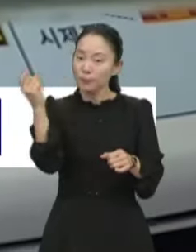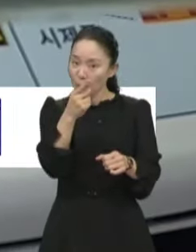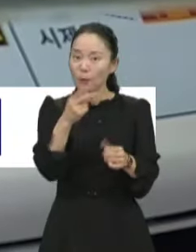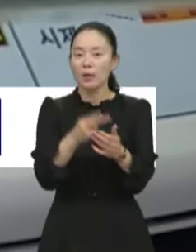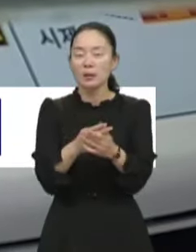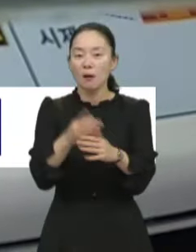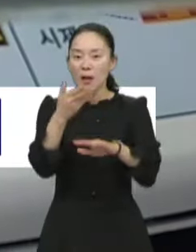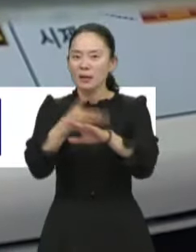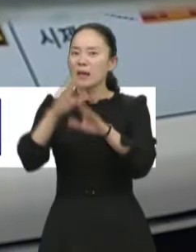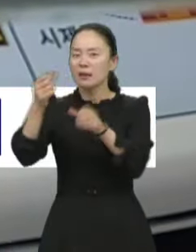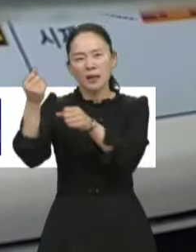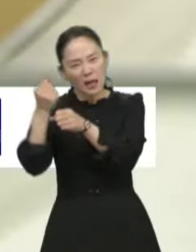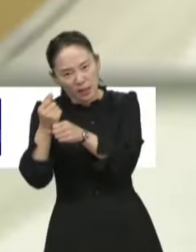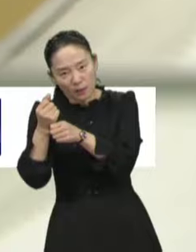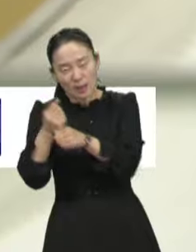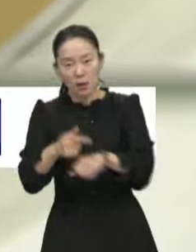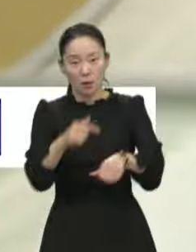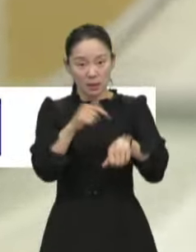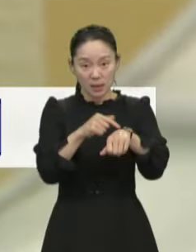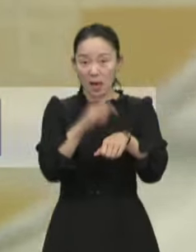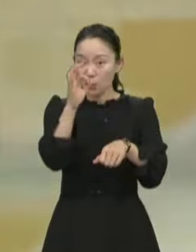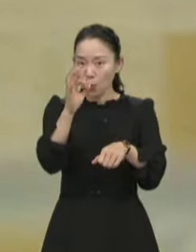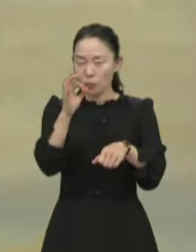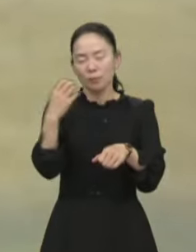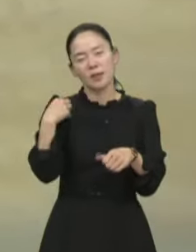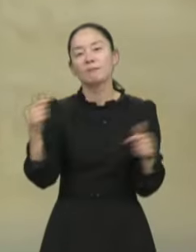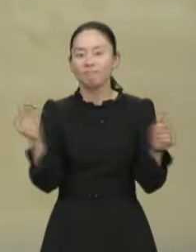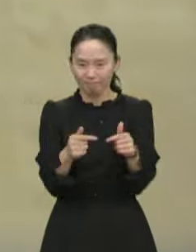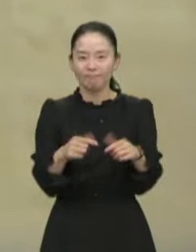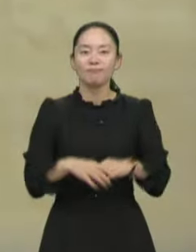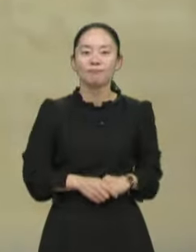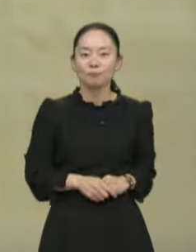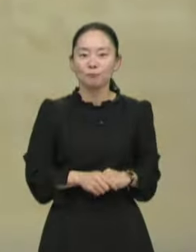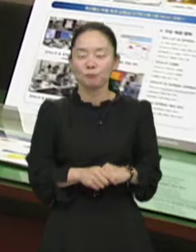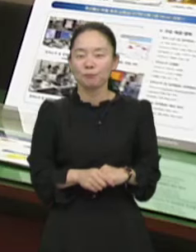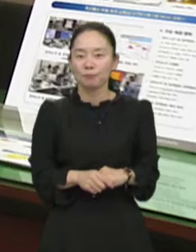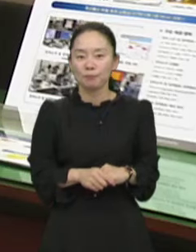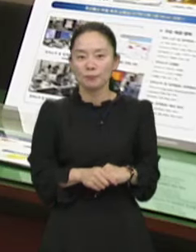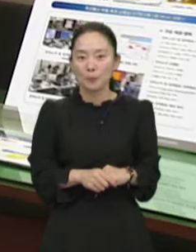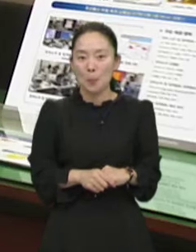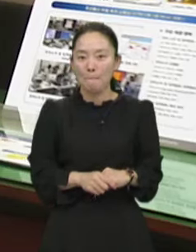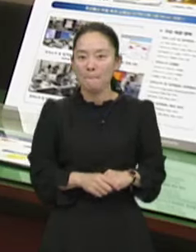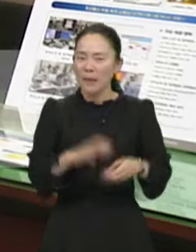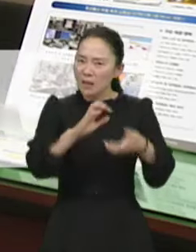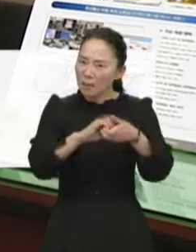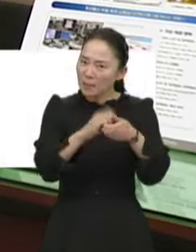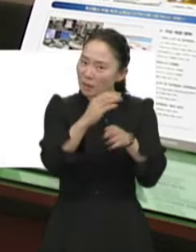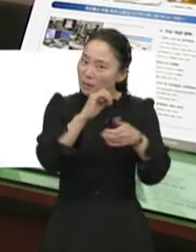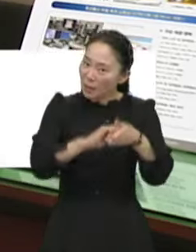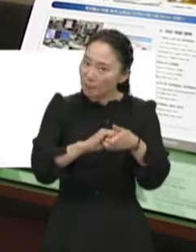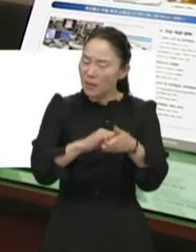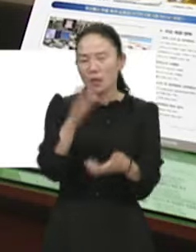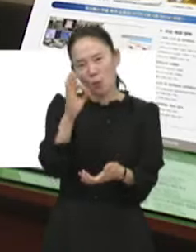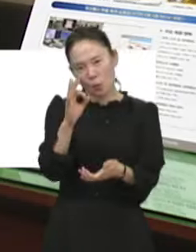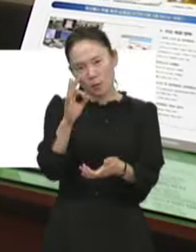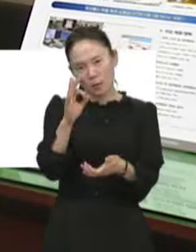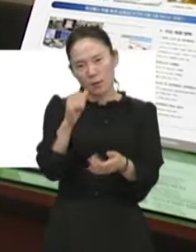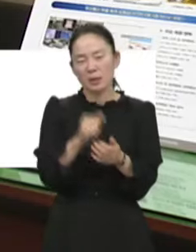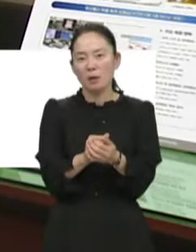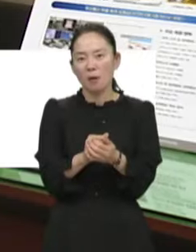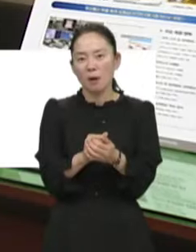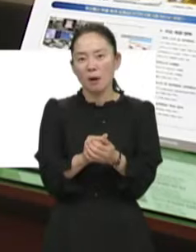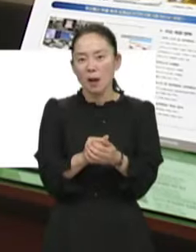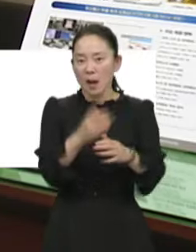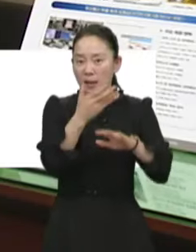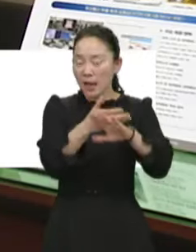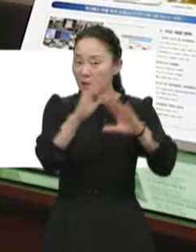해외 의존으로 인한 시간적, 경제적 부담을 덜 수 있게 됐습니다. 납기와 그리고 가격, 이 부분을